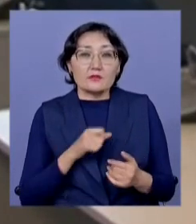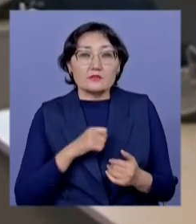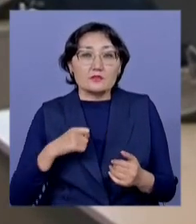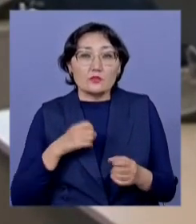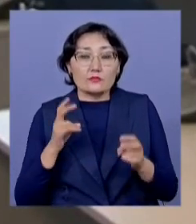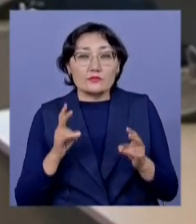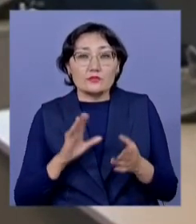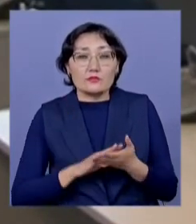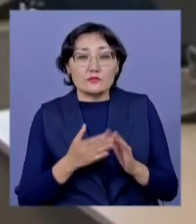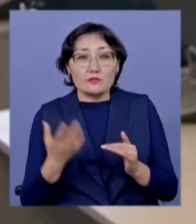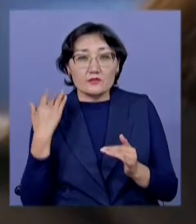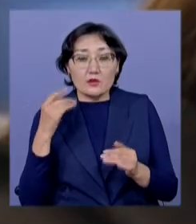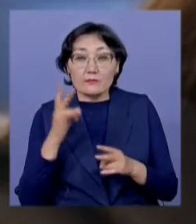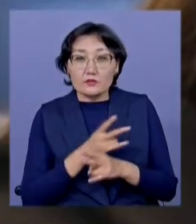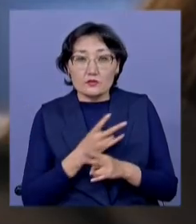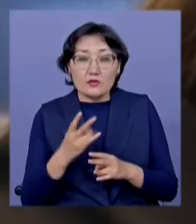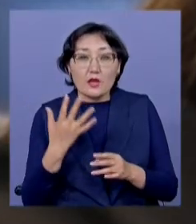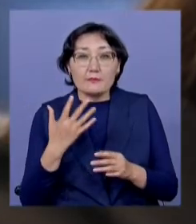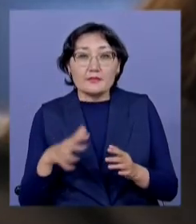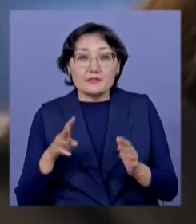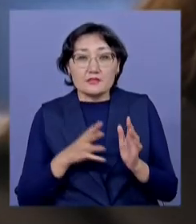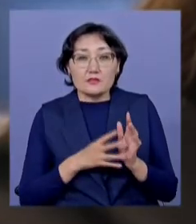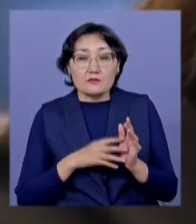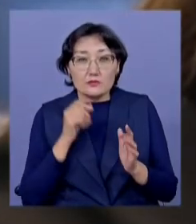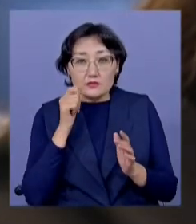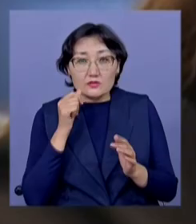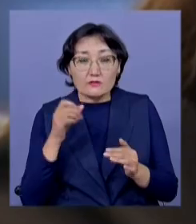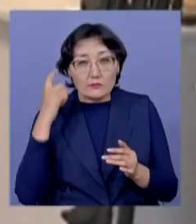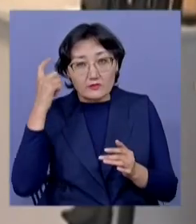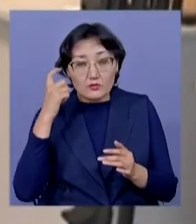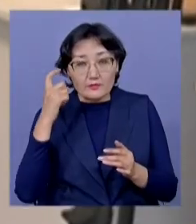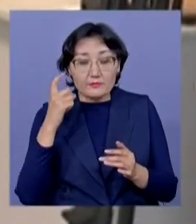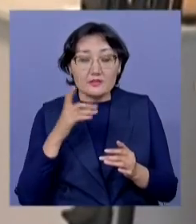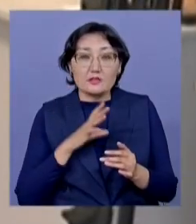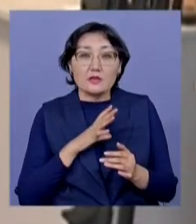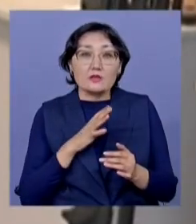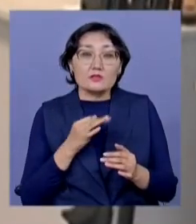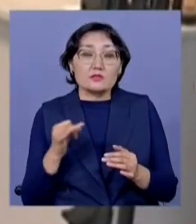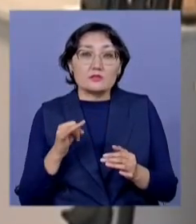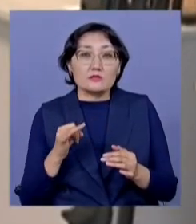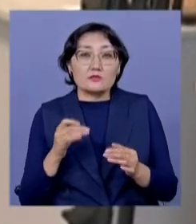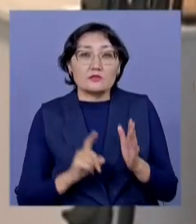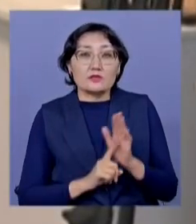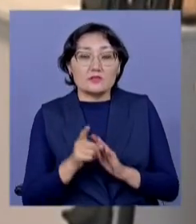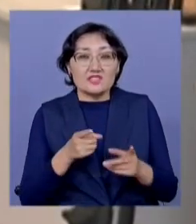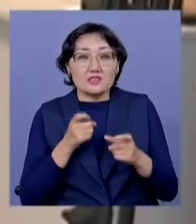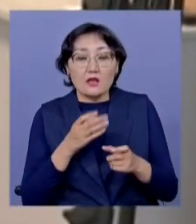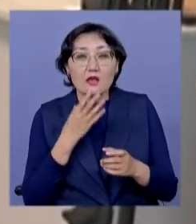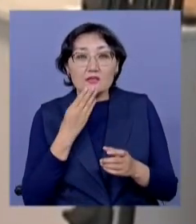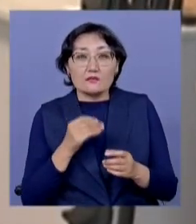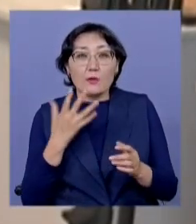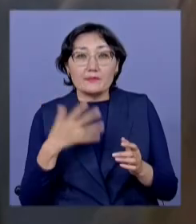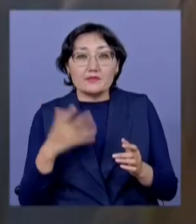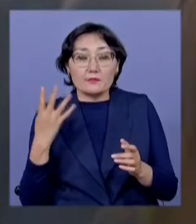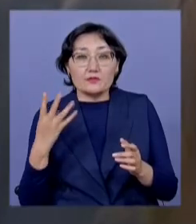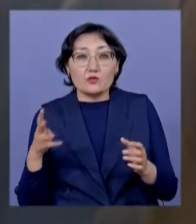инцидент произошел накануне поздно вечером. 59-летний мужчина, находящийся в алкогольном опьянении, сначала застрелил свою